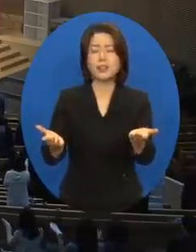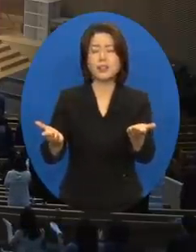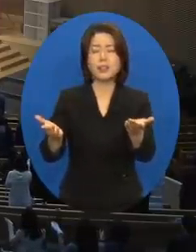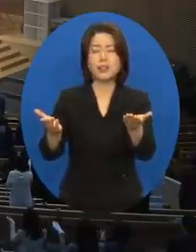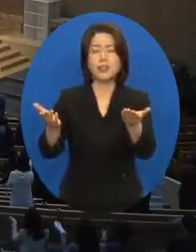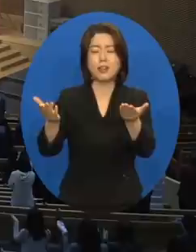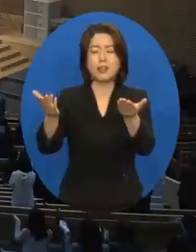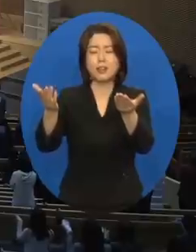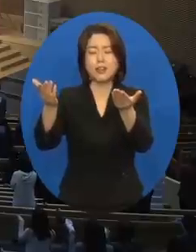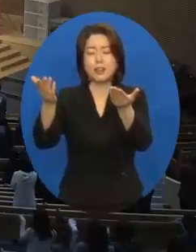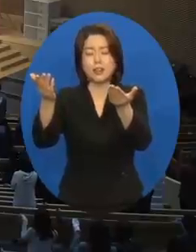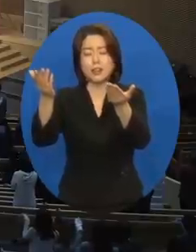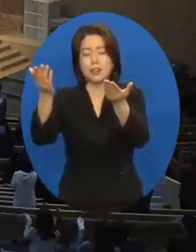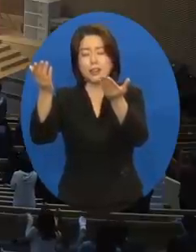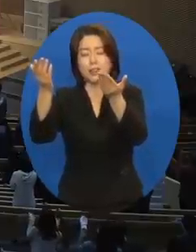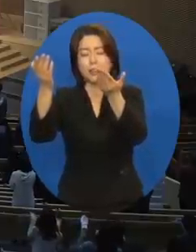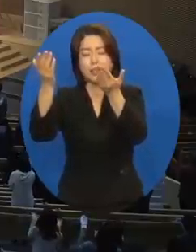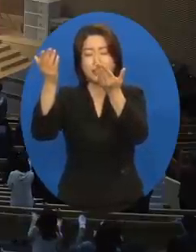으